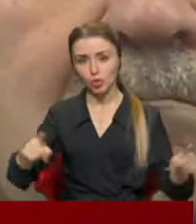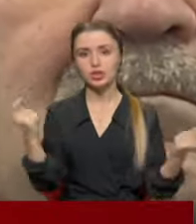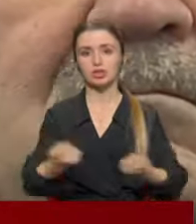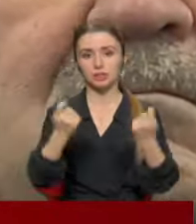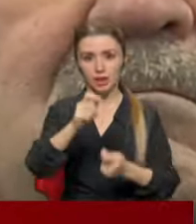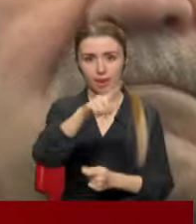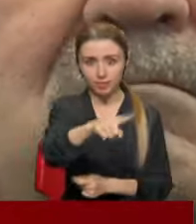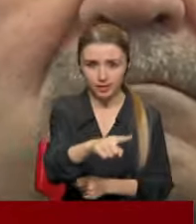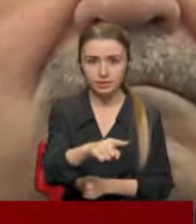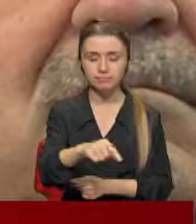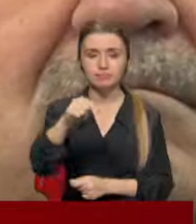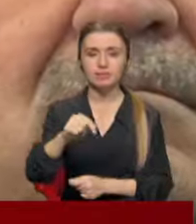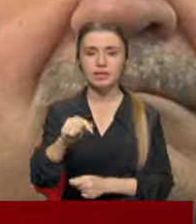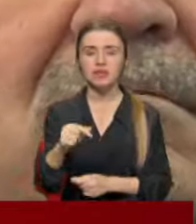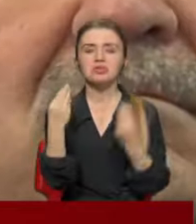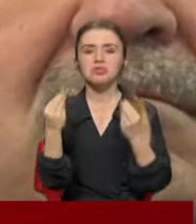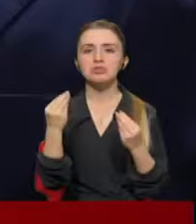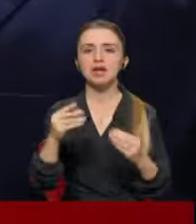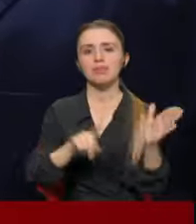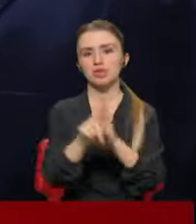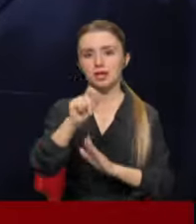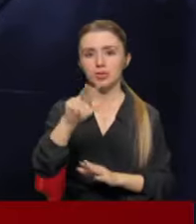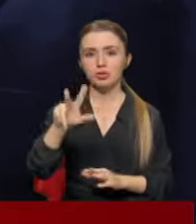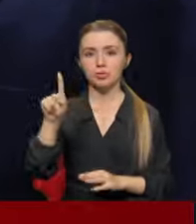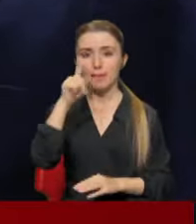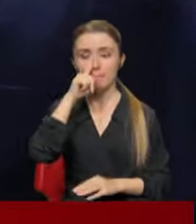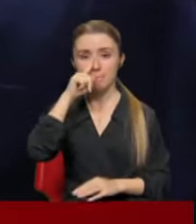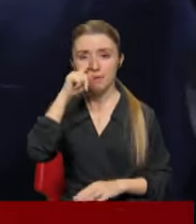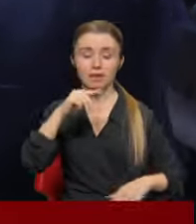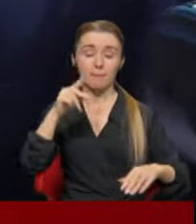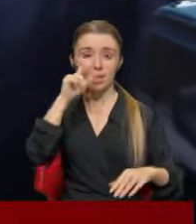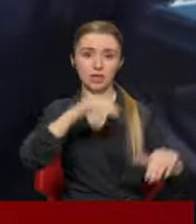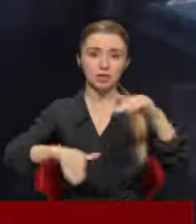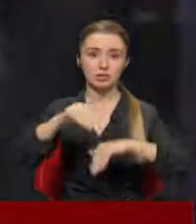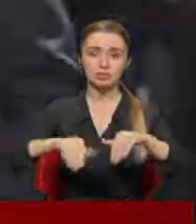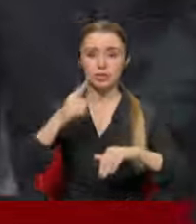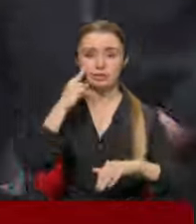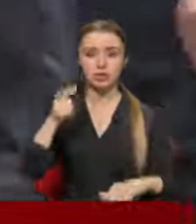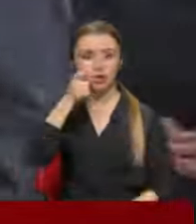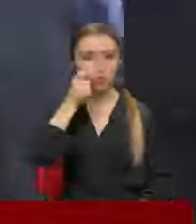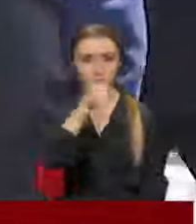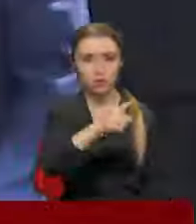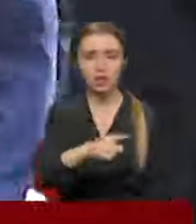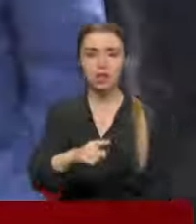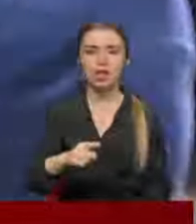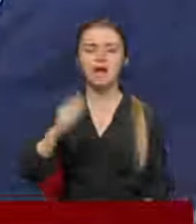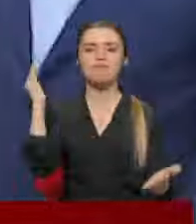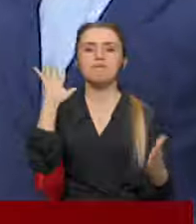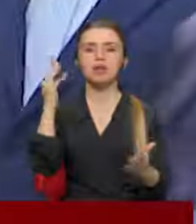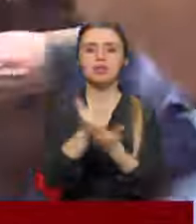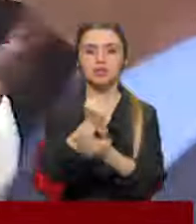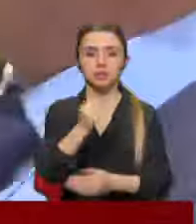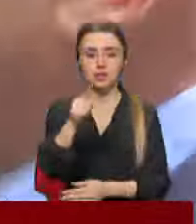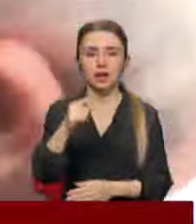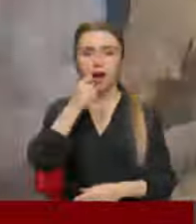geçirdi. Karneye de 5 peki aferini aldı. 31 Mart yerel seçimlerinin ardından CHP lideri Özgür Özel'in rekor oyla seçilen